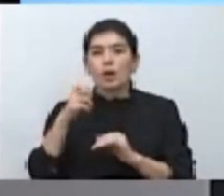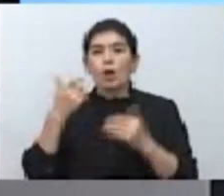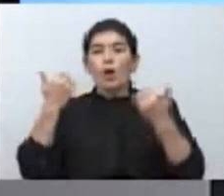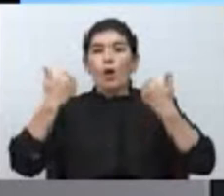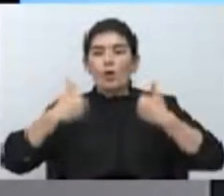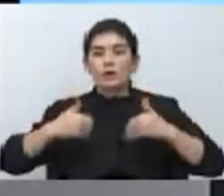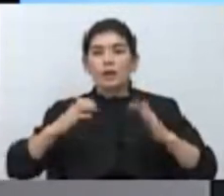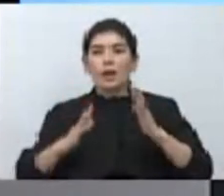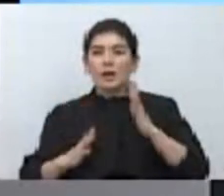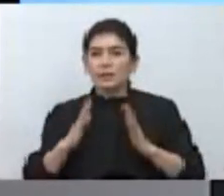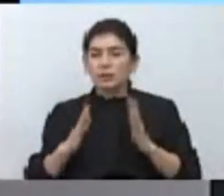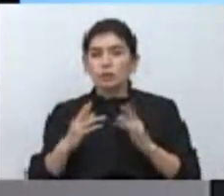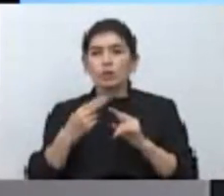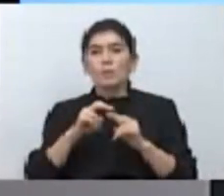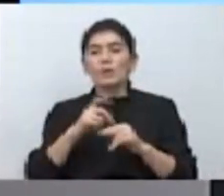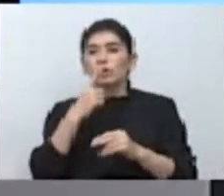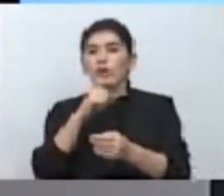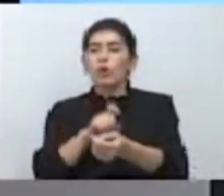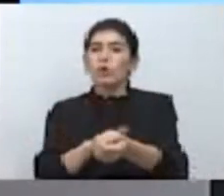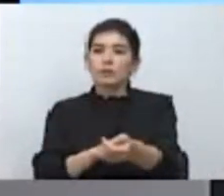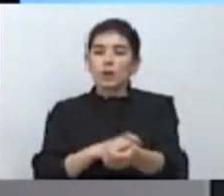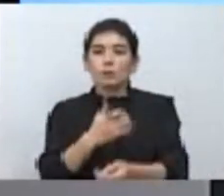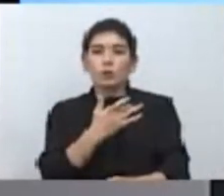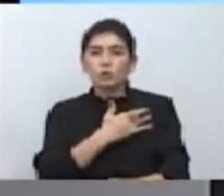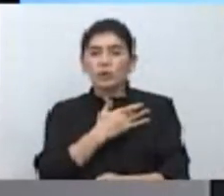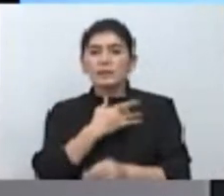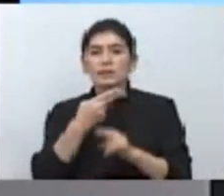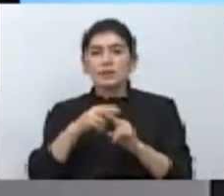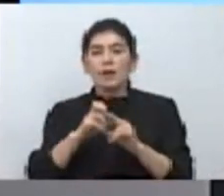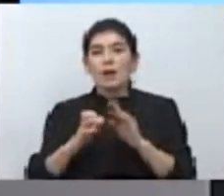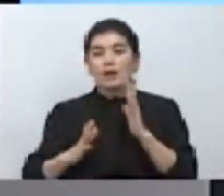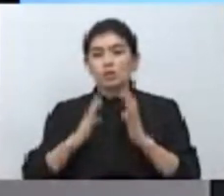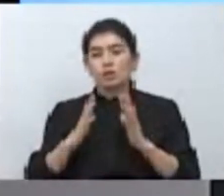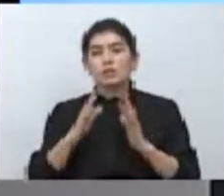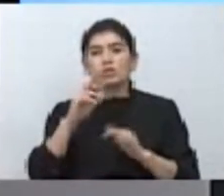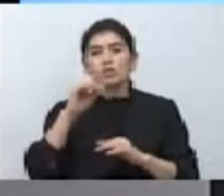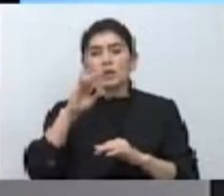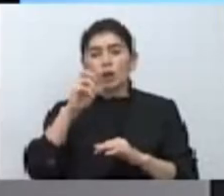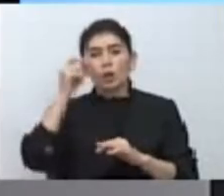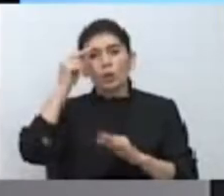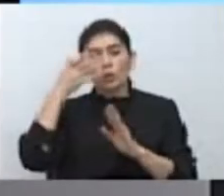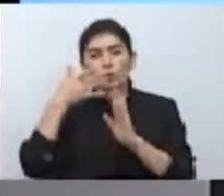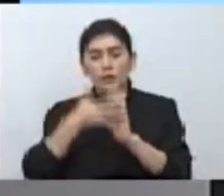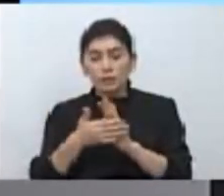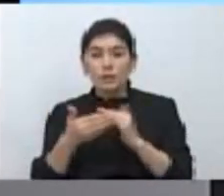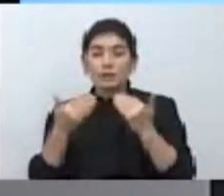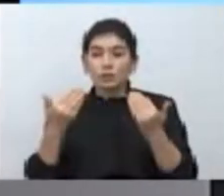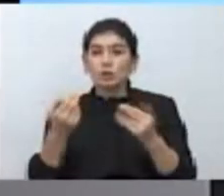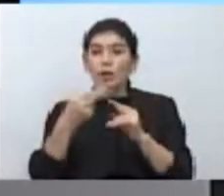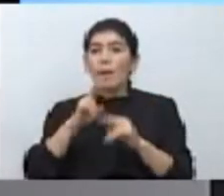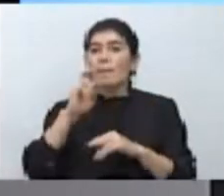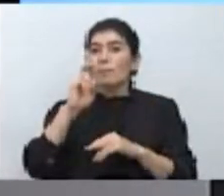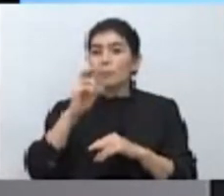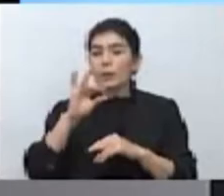organizmni harakati, qon tomirlari yurak bo'ylab qonning harakati kabi jarayonlar o'rganiladi. Ya'ni